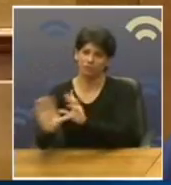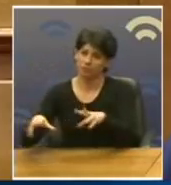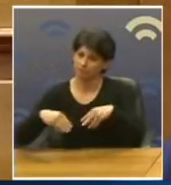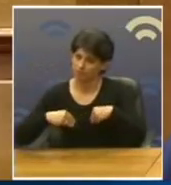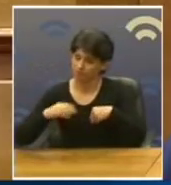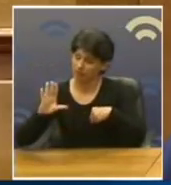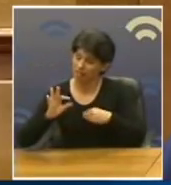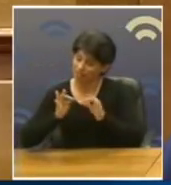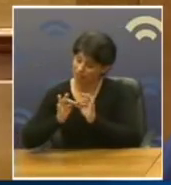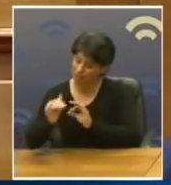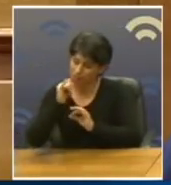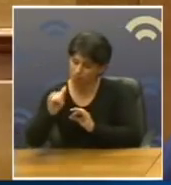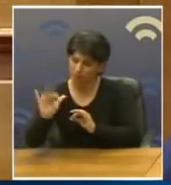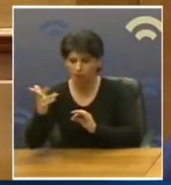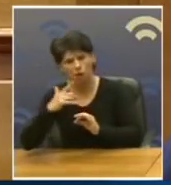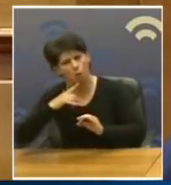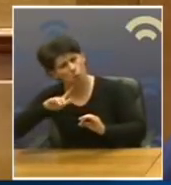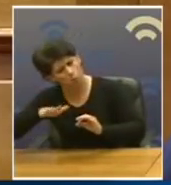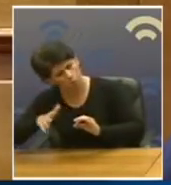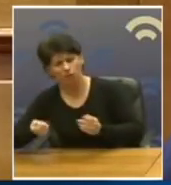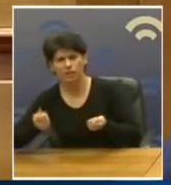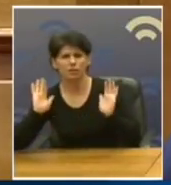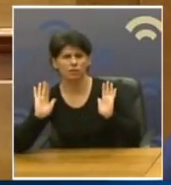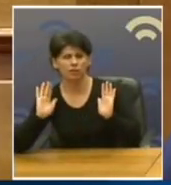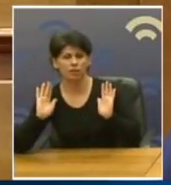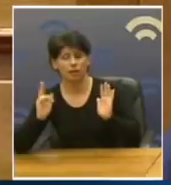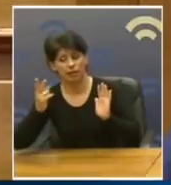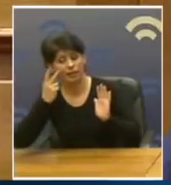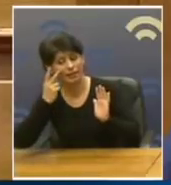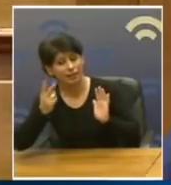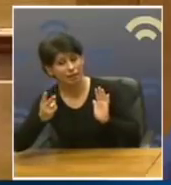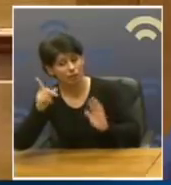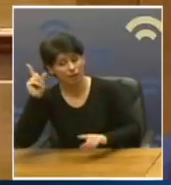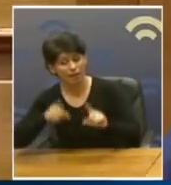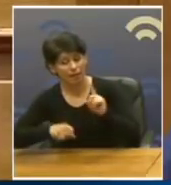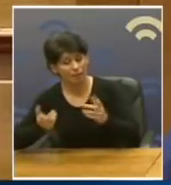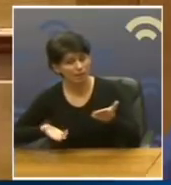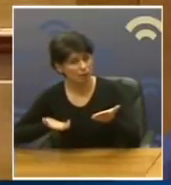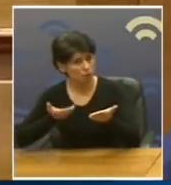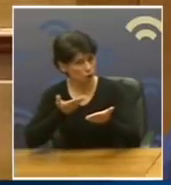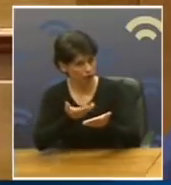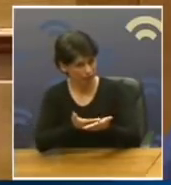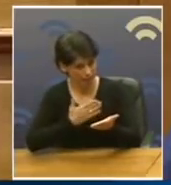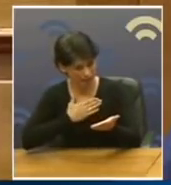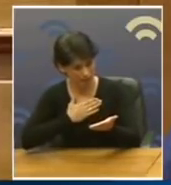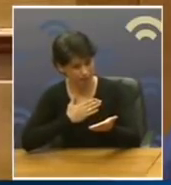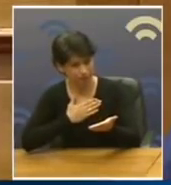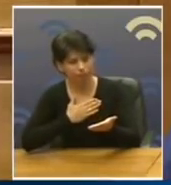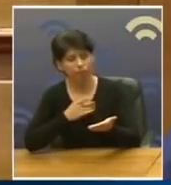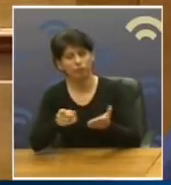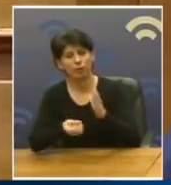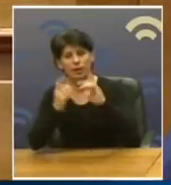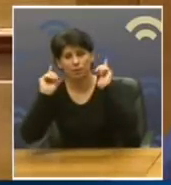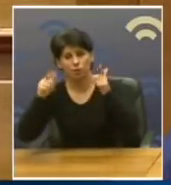ισχύει πάντοτε αυτό, αλλά λέω ότι μπορεί να συμβεί. Για να δούμε λοιπόν μερικές από τις προτάσεις μας που η Νέα